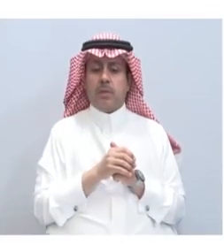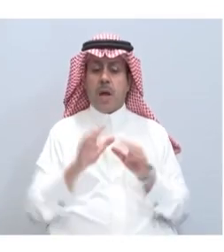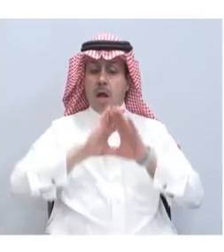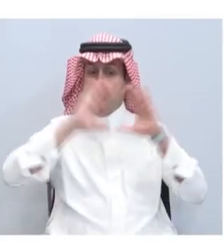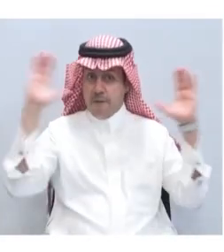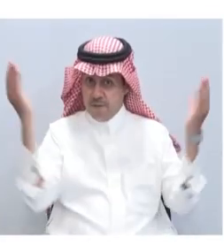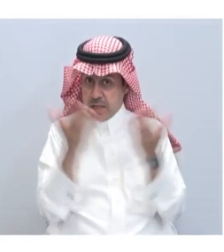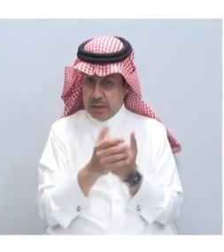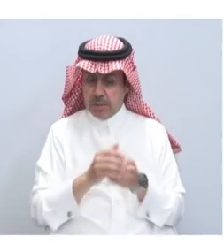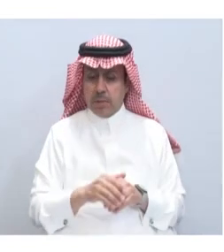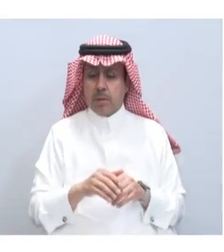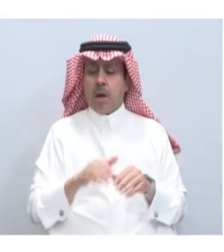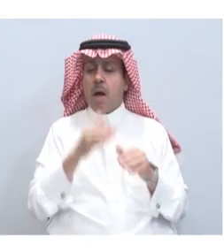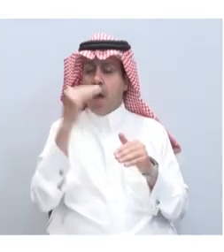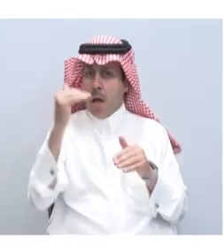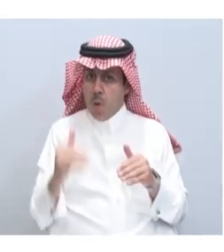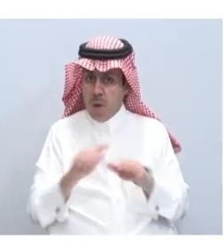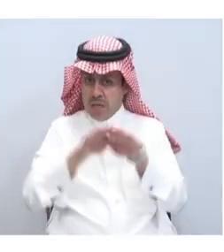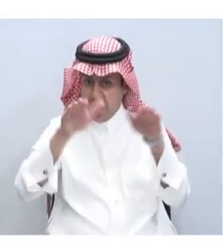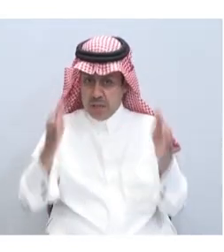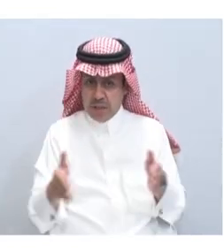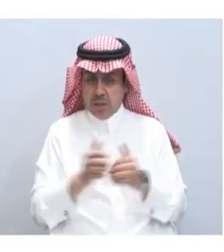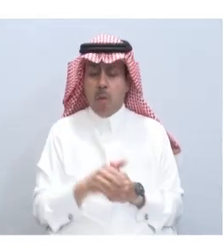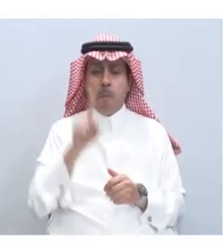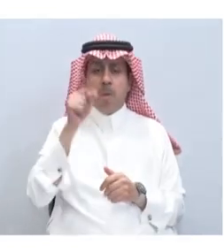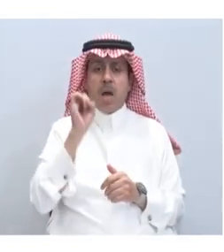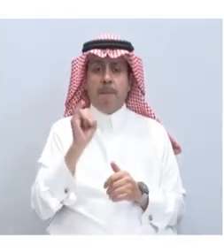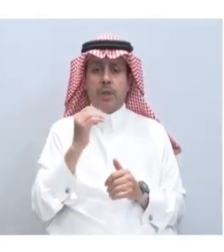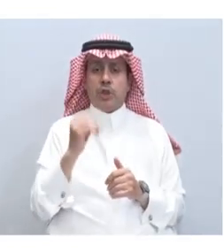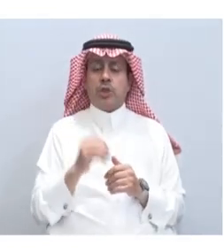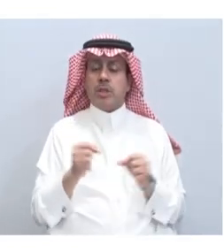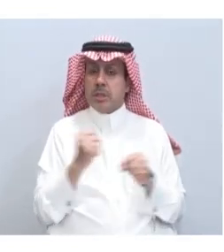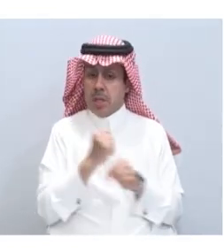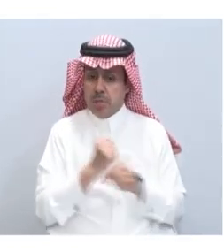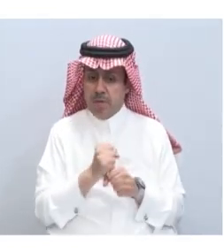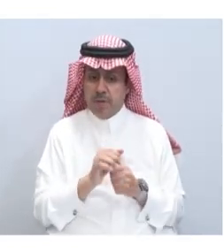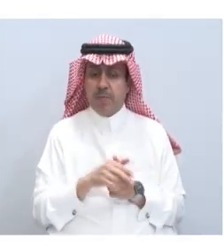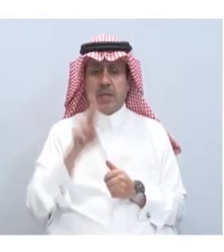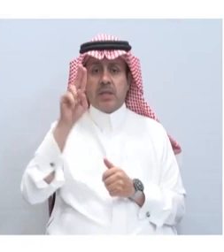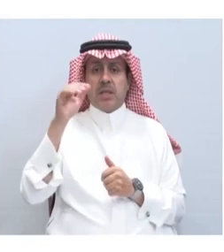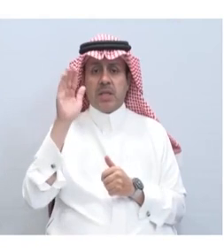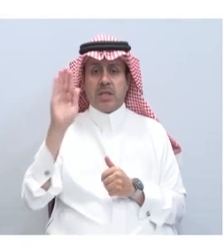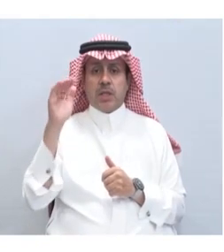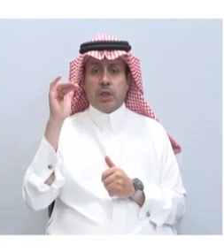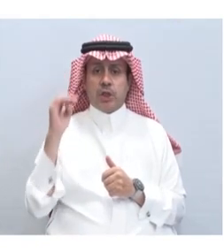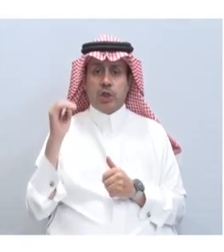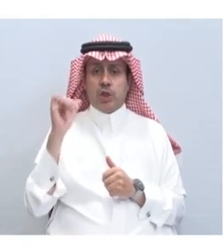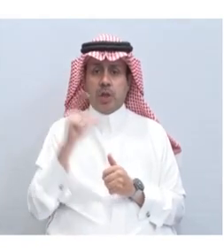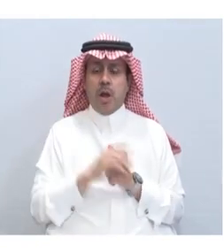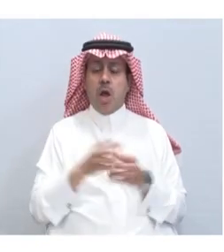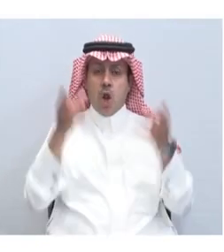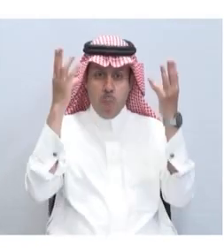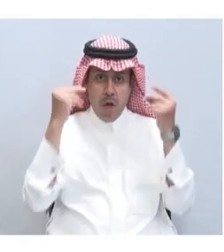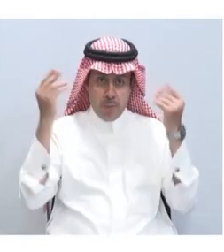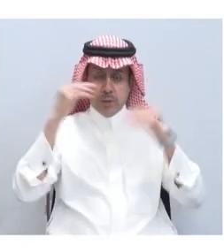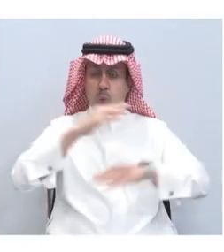هي كافه انواع الاجهزه والبرامج المستخدمه في تسجيل المعلومات وتنظيمها